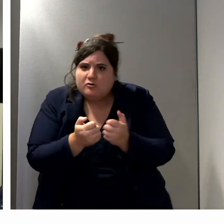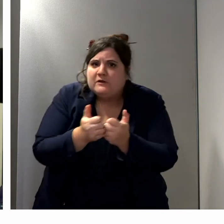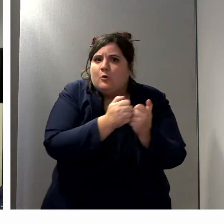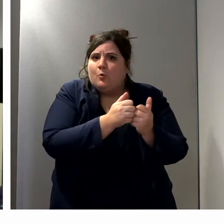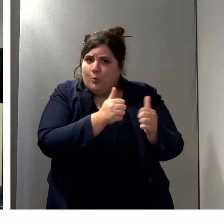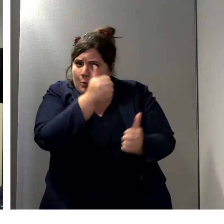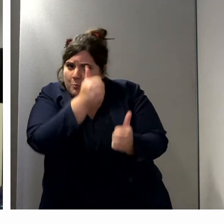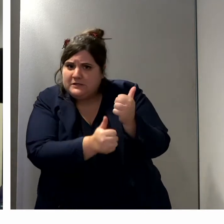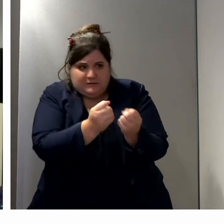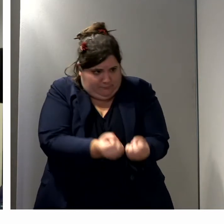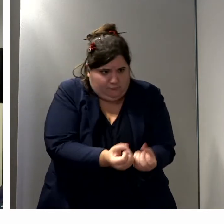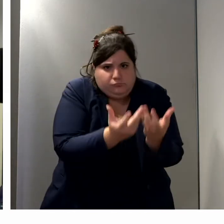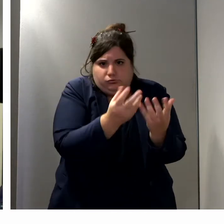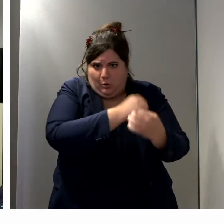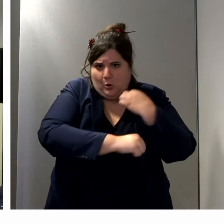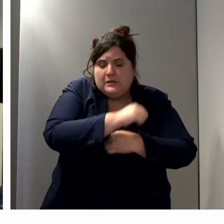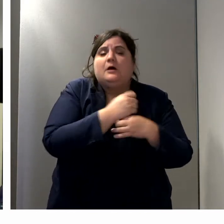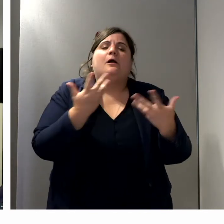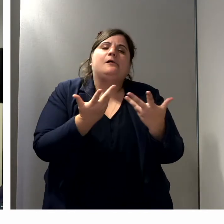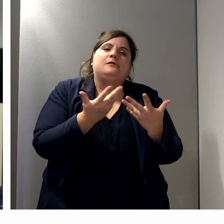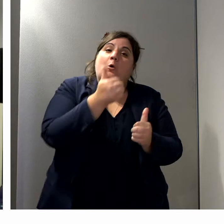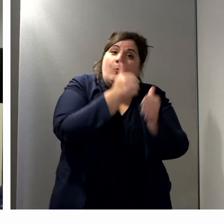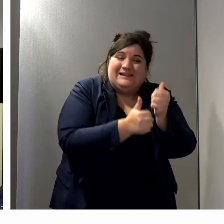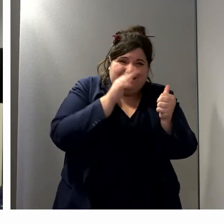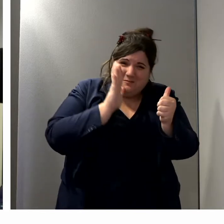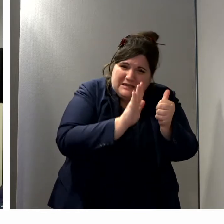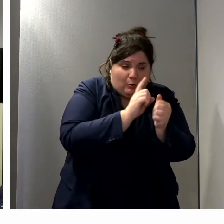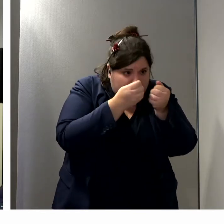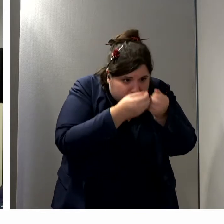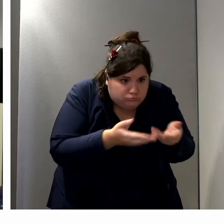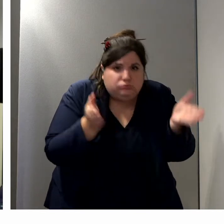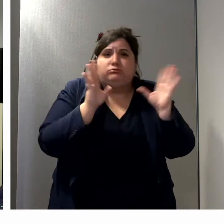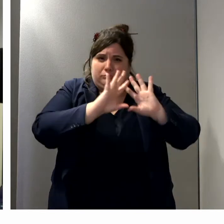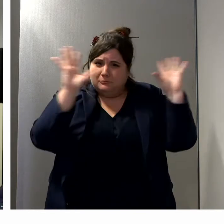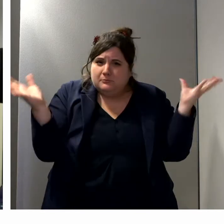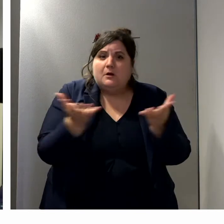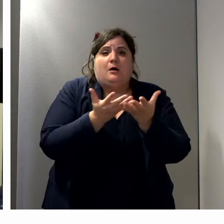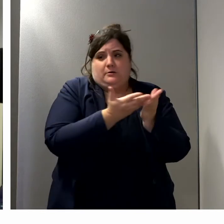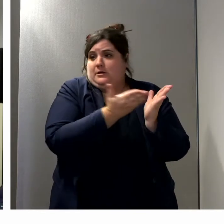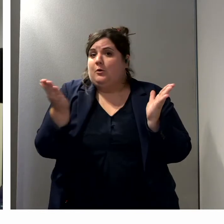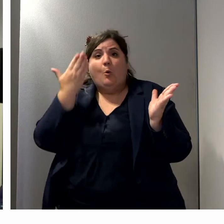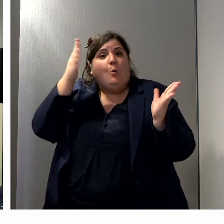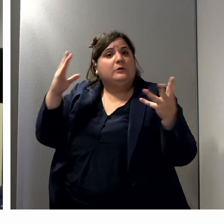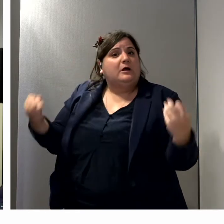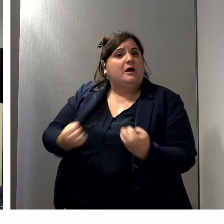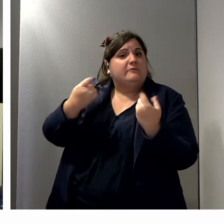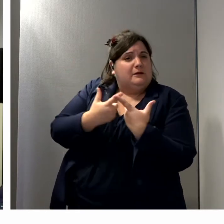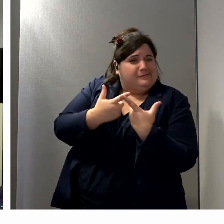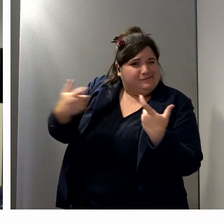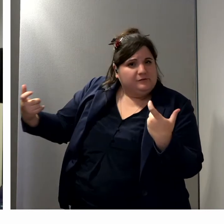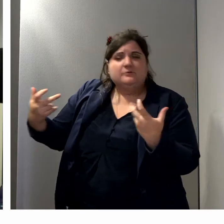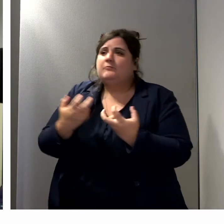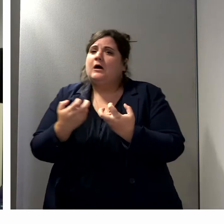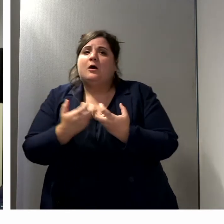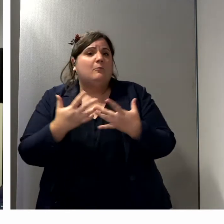vidéo, mais aujourd'hui, elle est beaucoup plus étendue. Il y a de nombreuses activités, et notamment toutes des